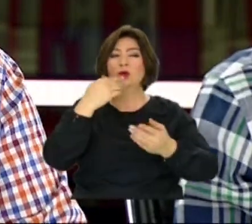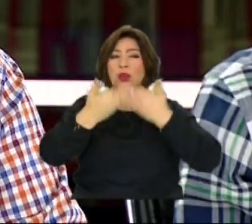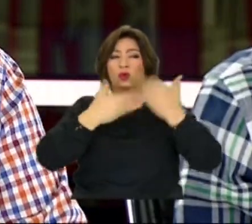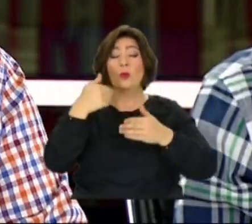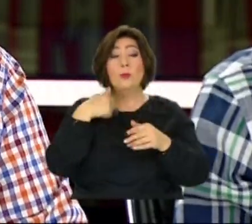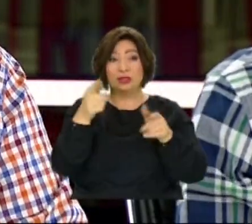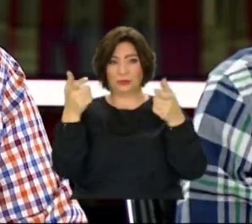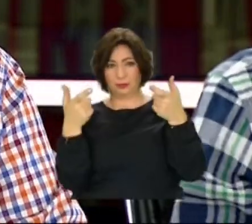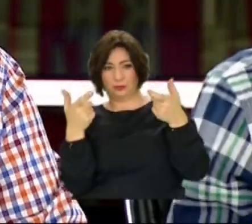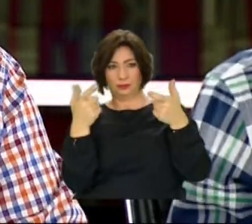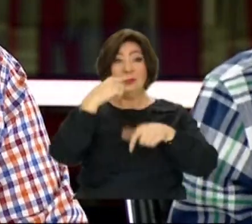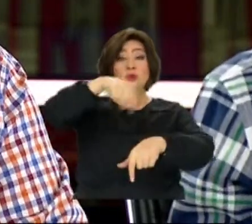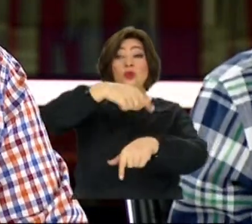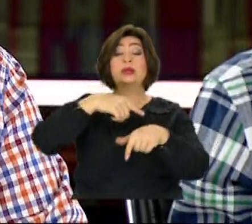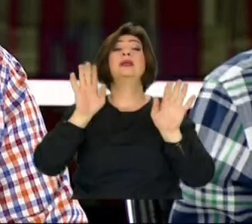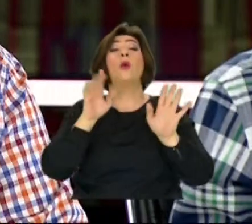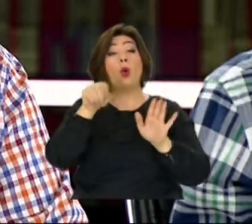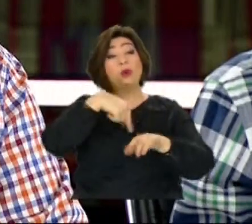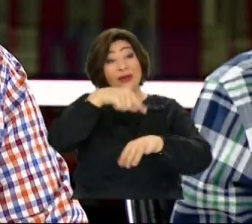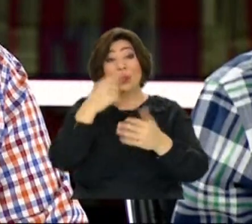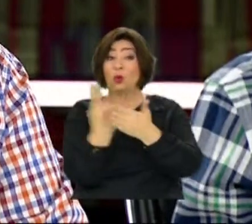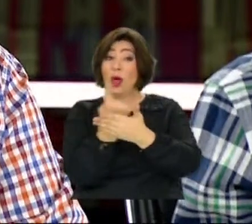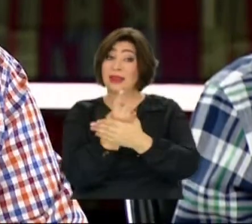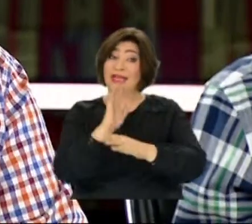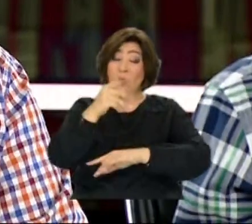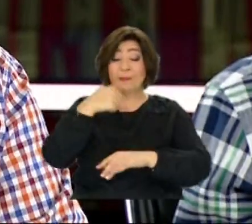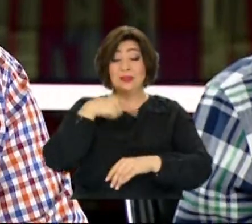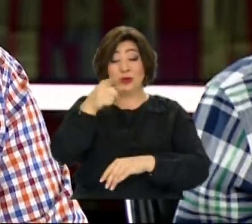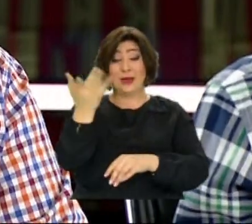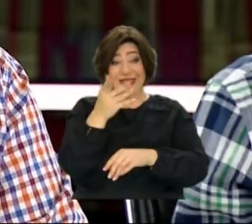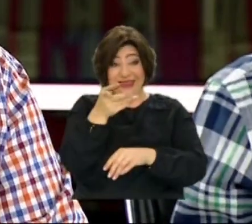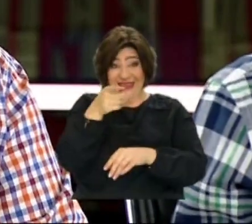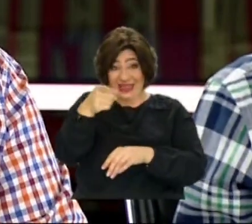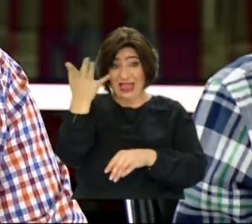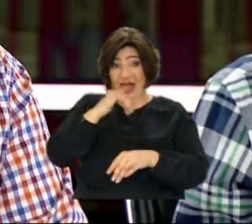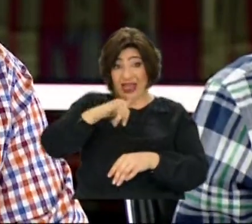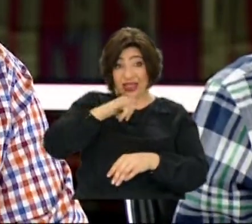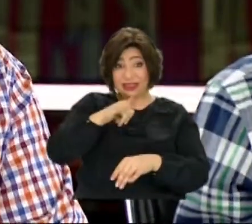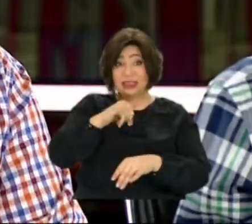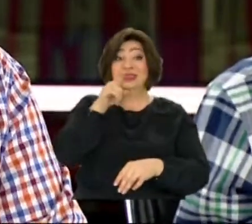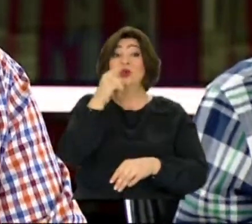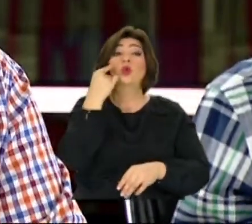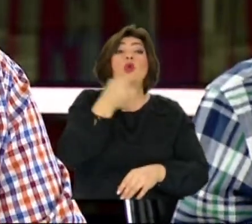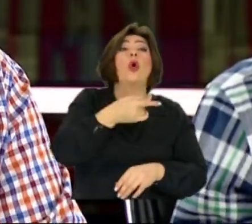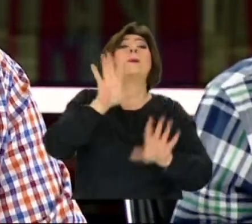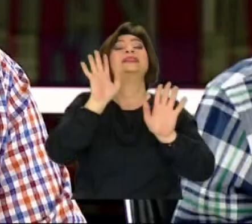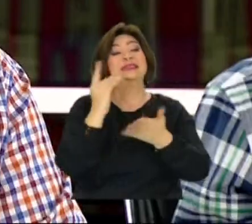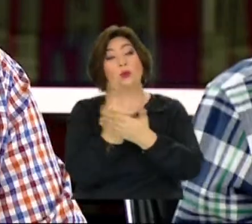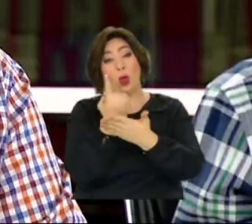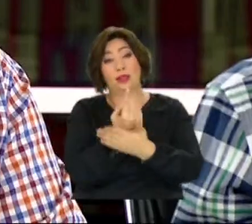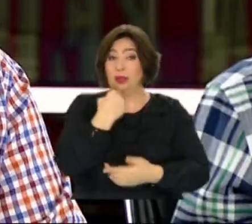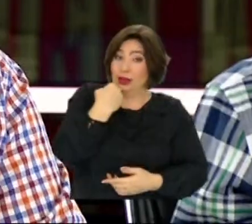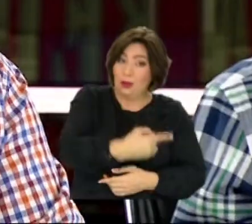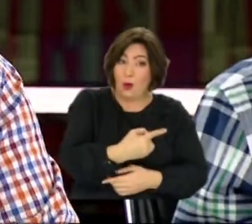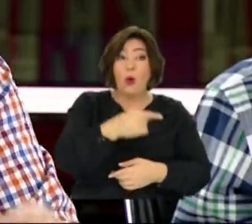süreç değil. Çünkü o zaman Kur'an'da da geçiyor. Siz o ölüm anında biz size daha yakınız ama siz onu görmezsiniz diye geçiyor. Yani o anda